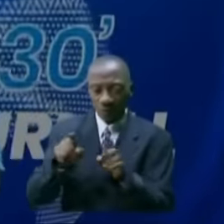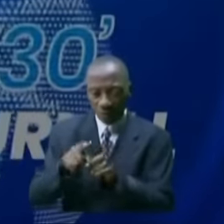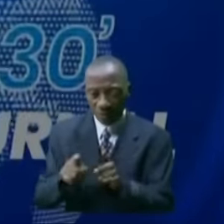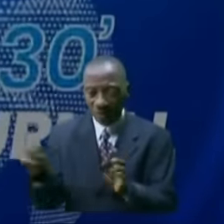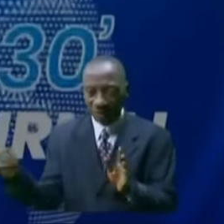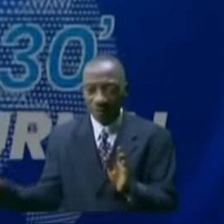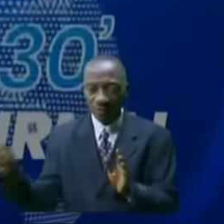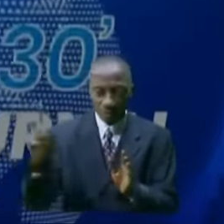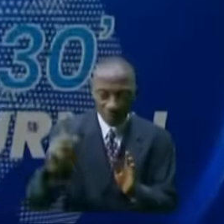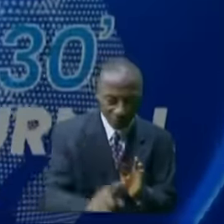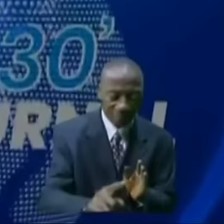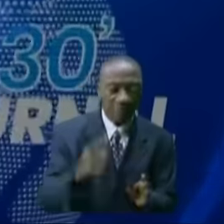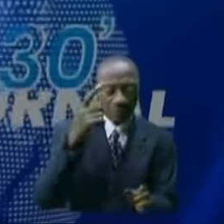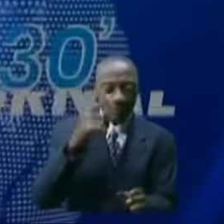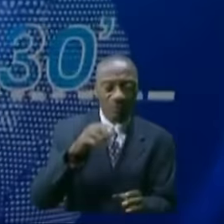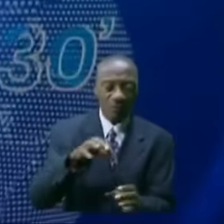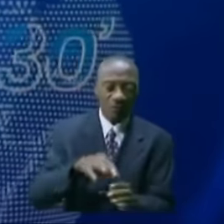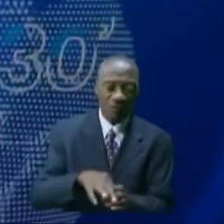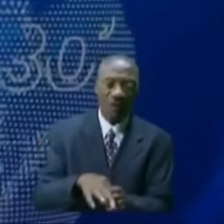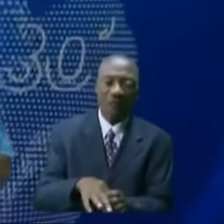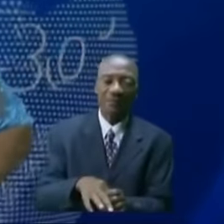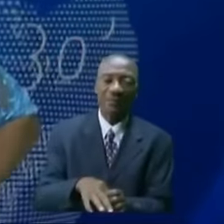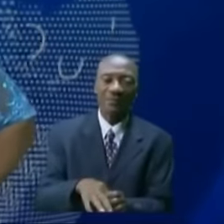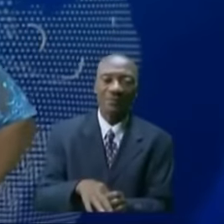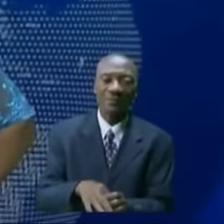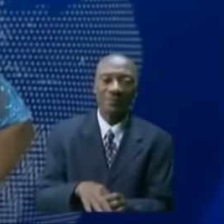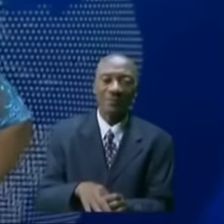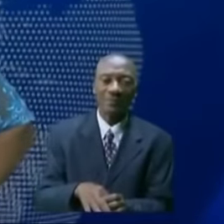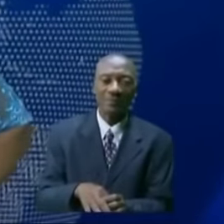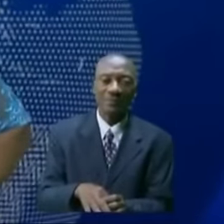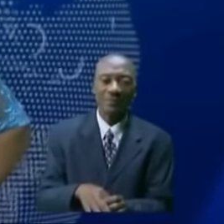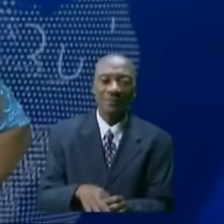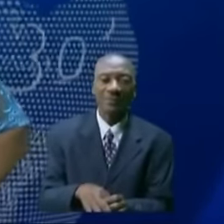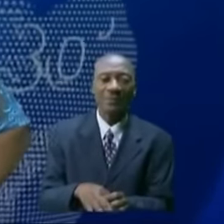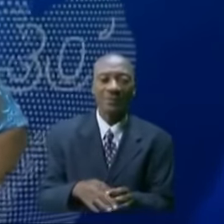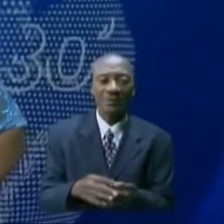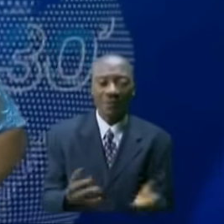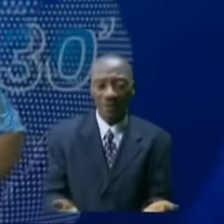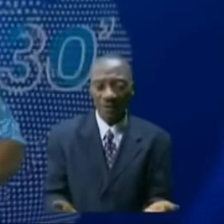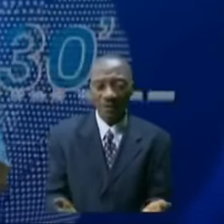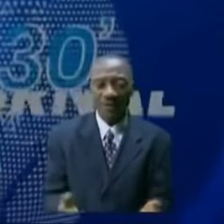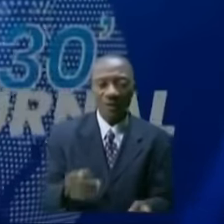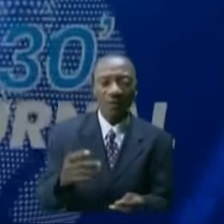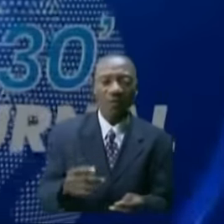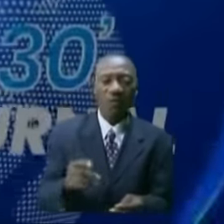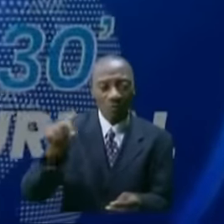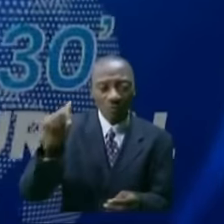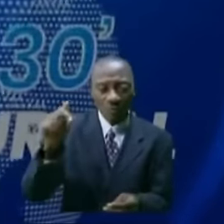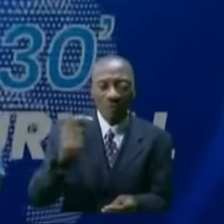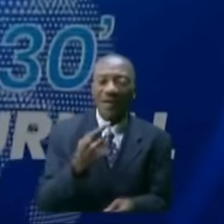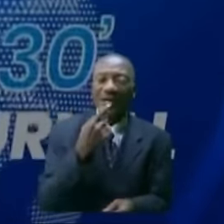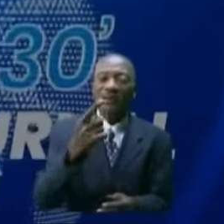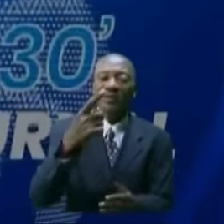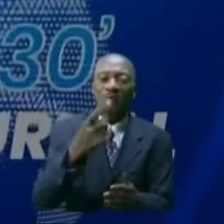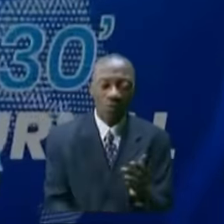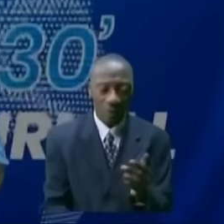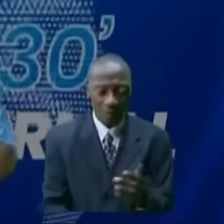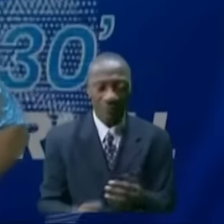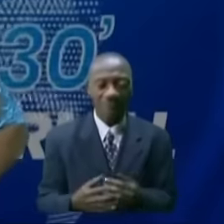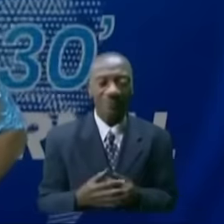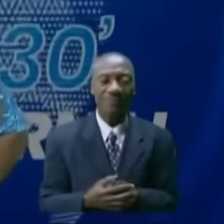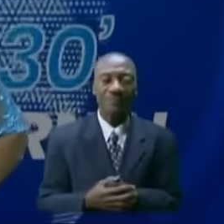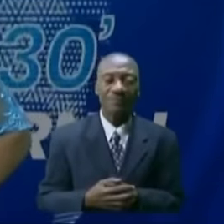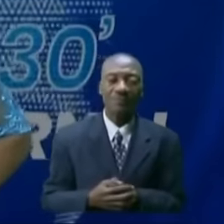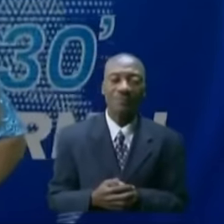il s'est rendu aux urnes pour accomplir ce devoir. Au sortir du bureau de vote, il a livré ses impressions. Il est au micro de